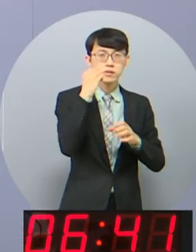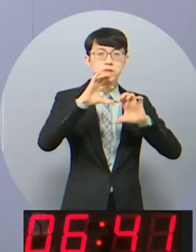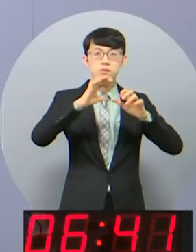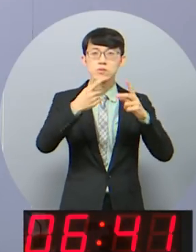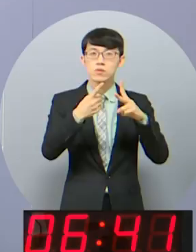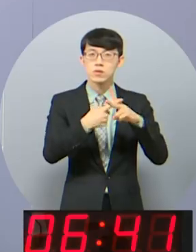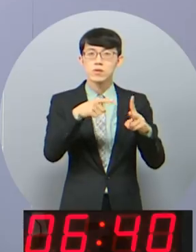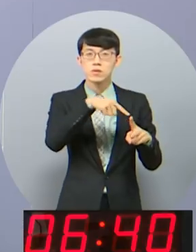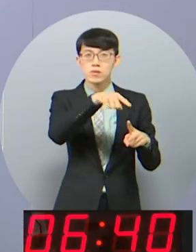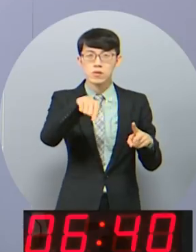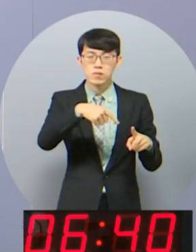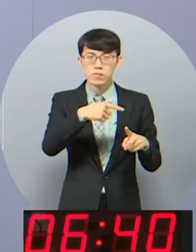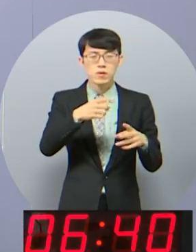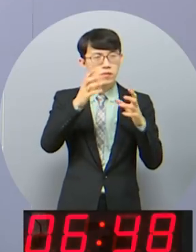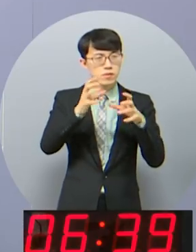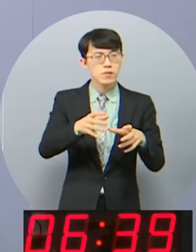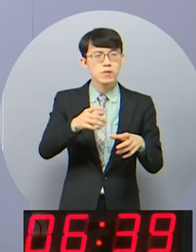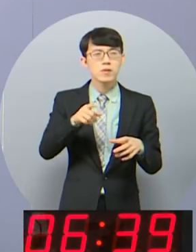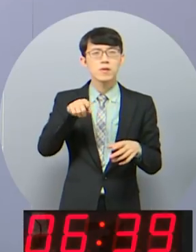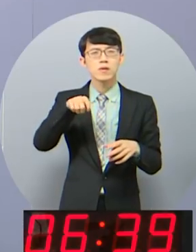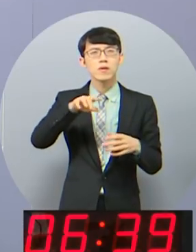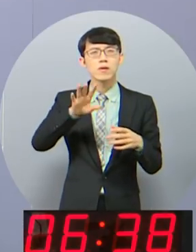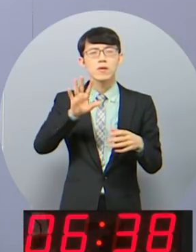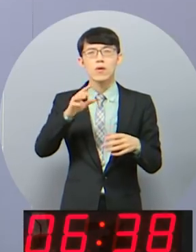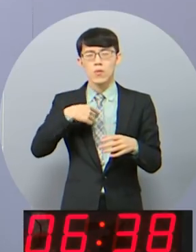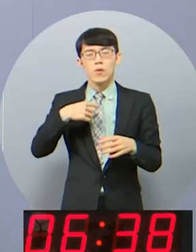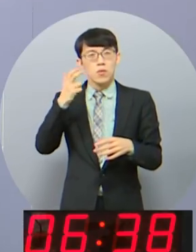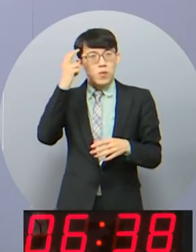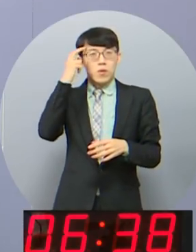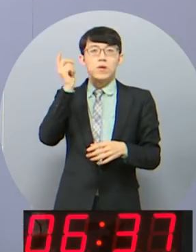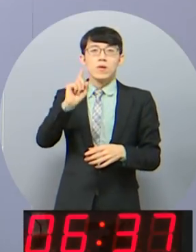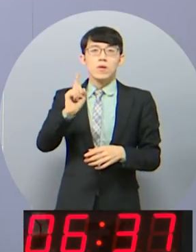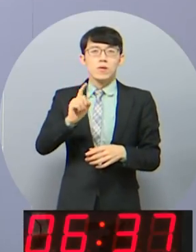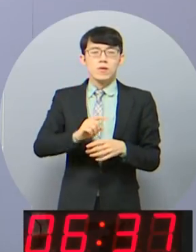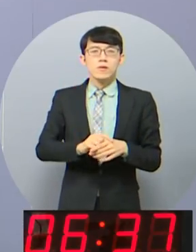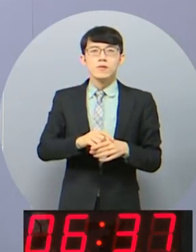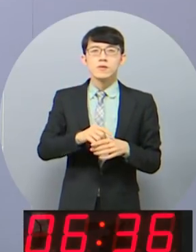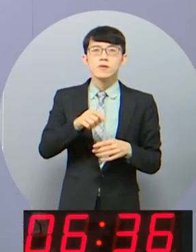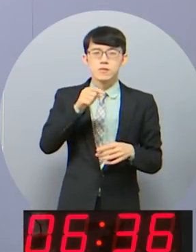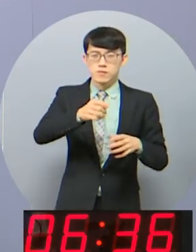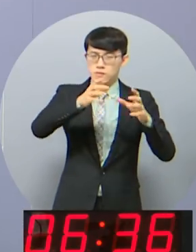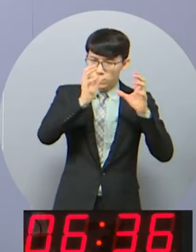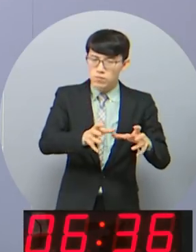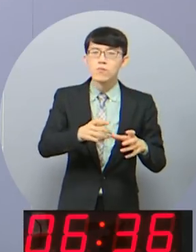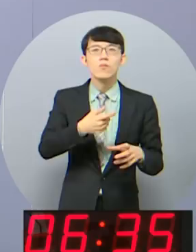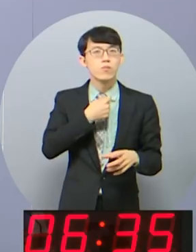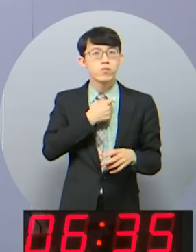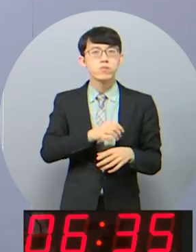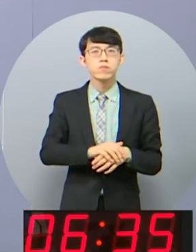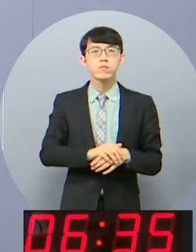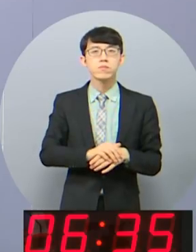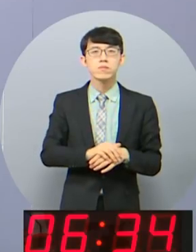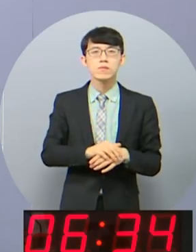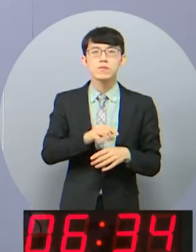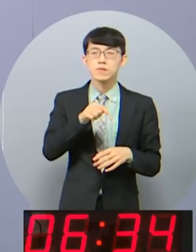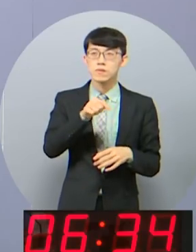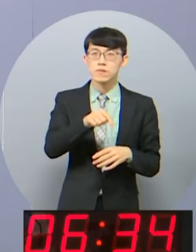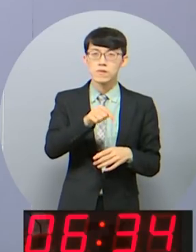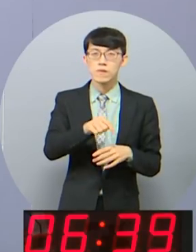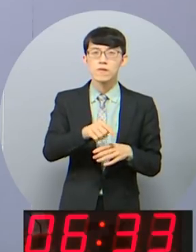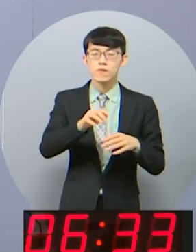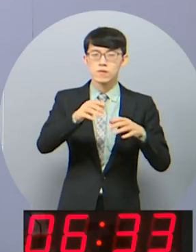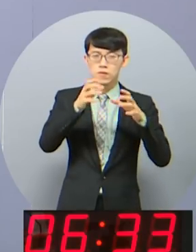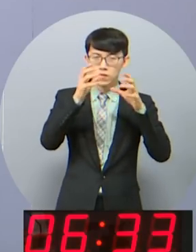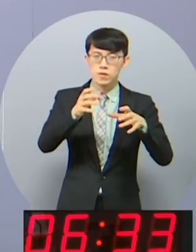个喜欢咧反对。但是我坚持讲，一定爱新市镇，一定爱搞阮迄个新市国小，一定爱成